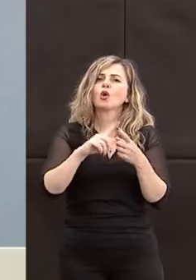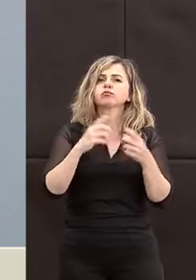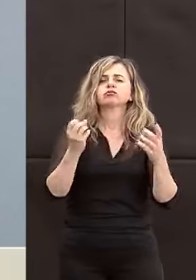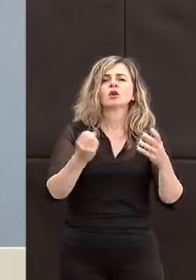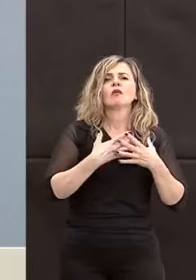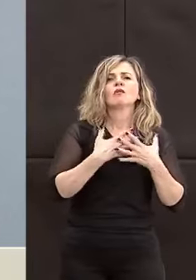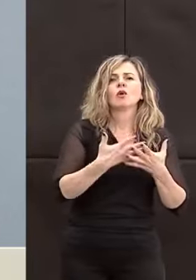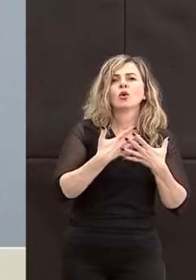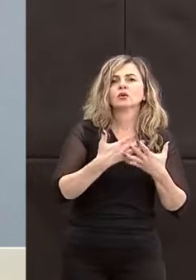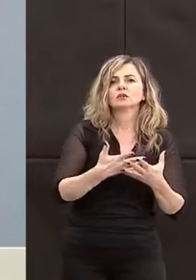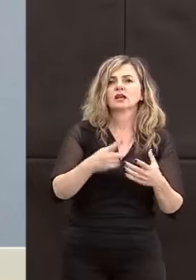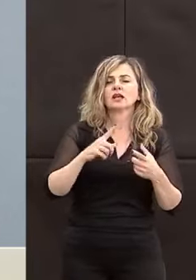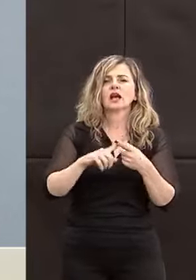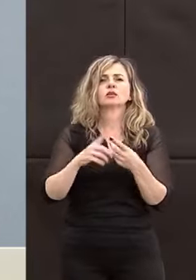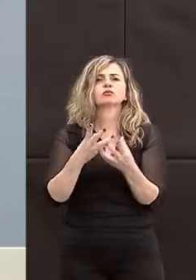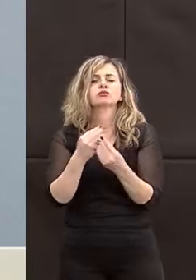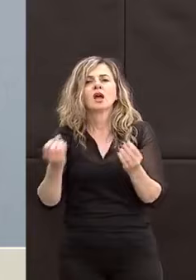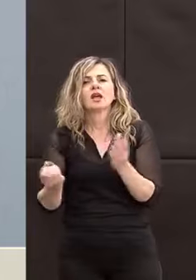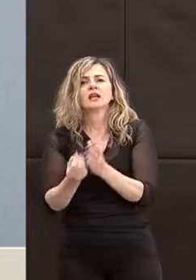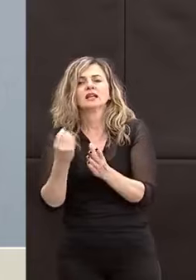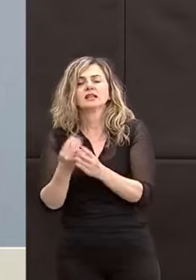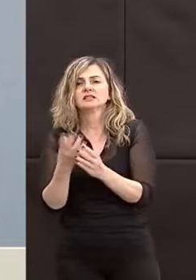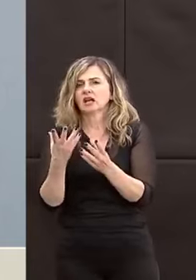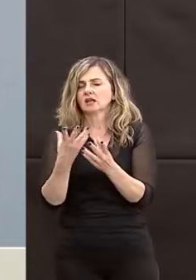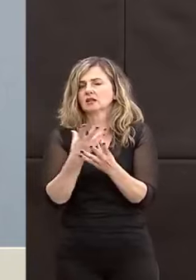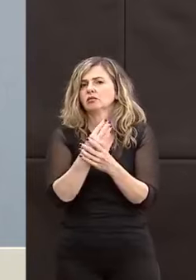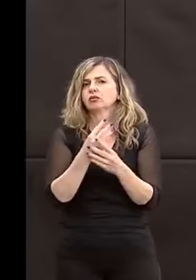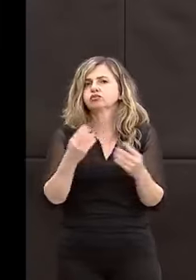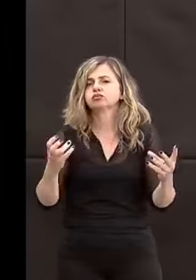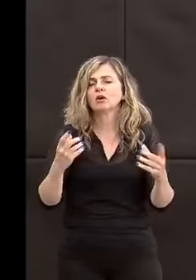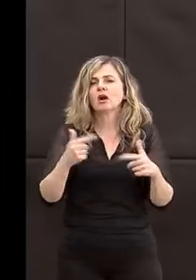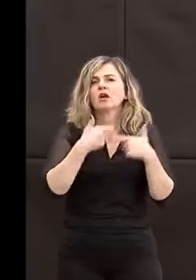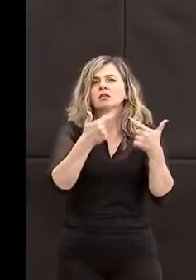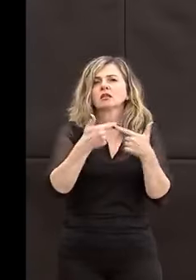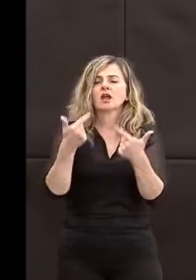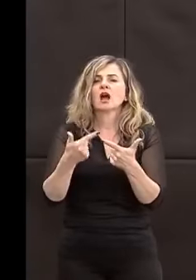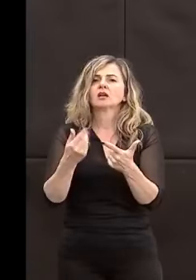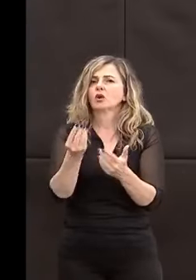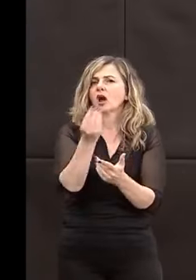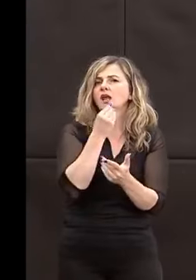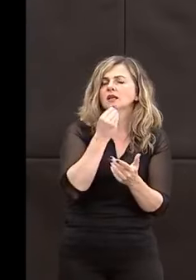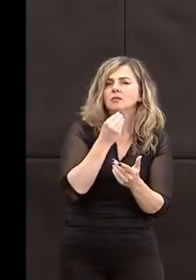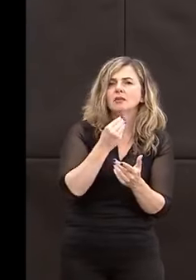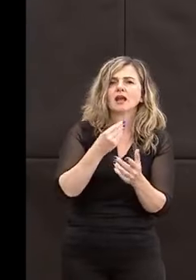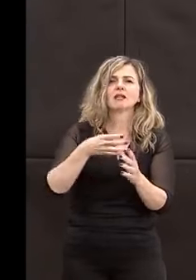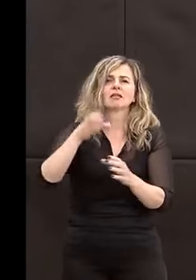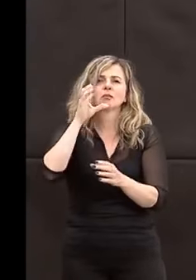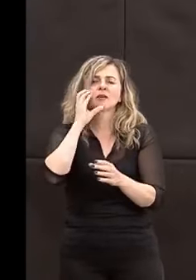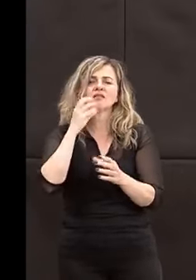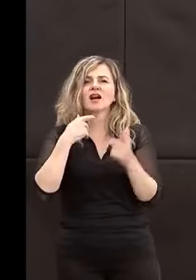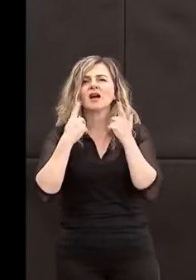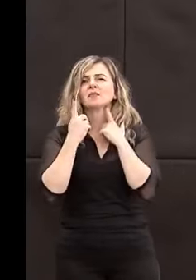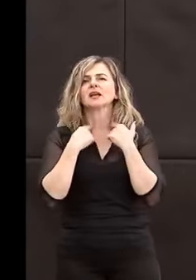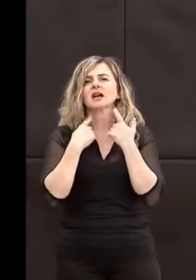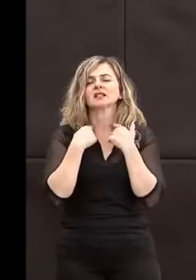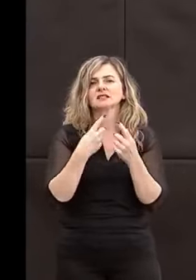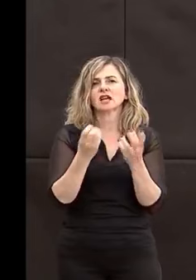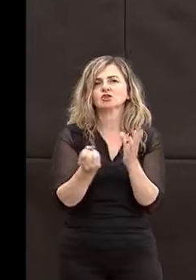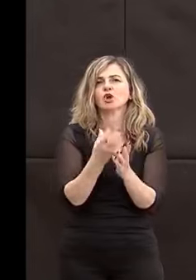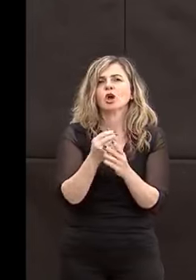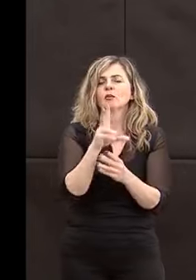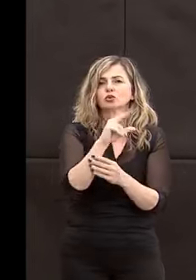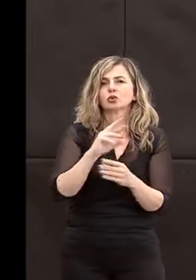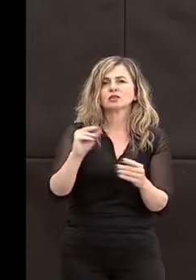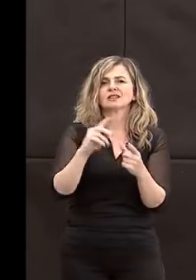fanno somministrando magari alimenti bevante assaggi di prodotti trentini gratuitamente